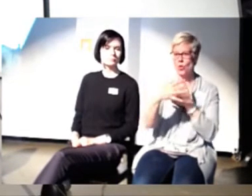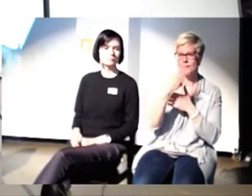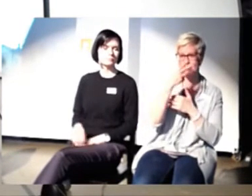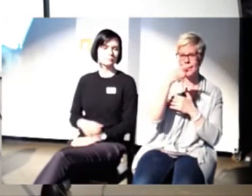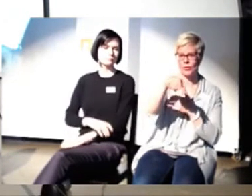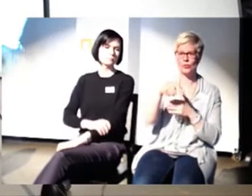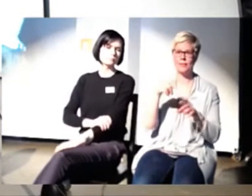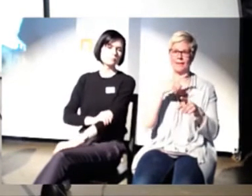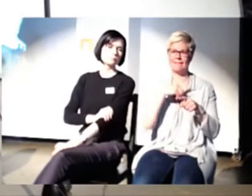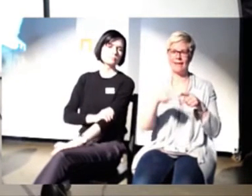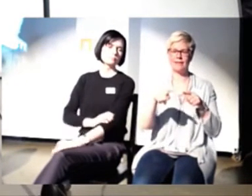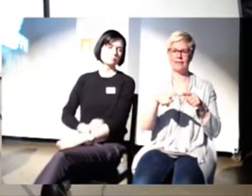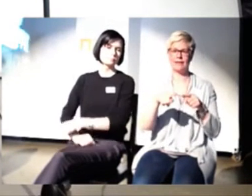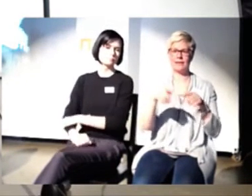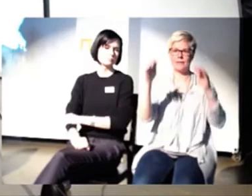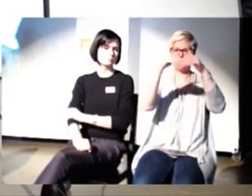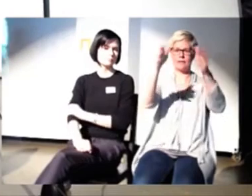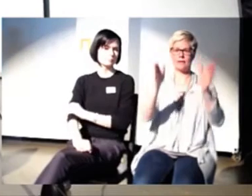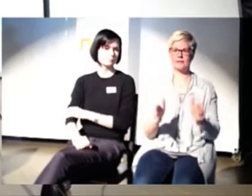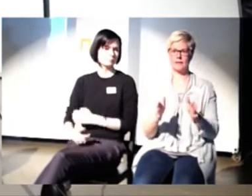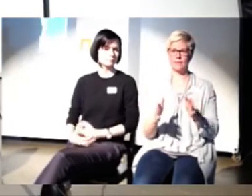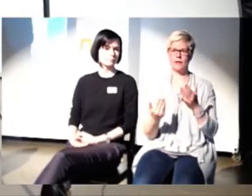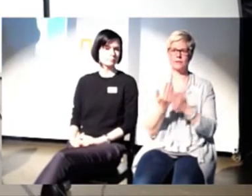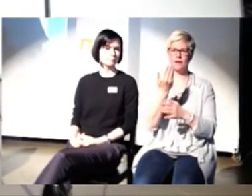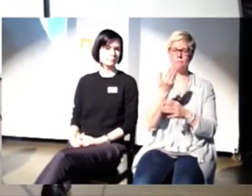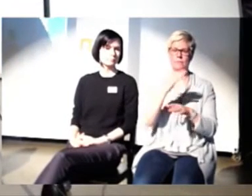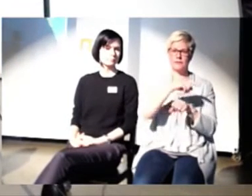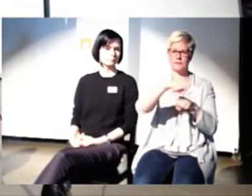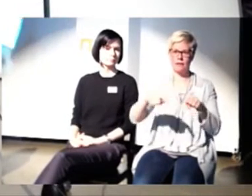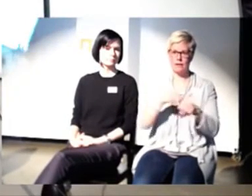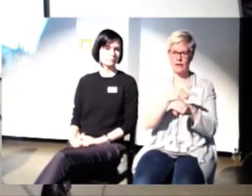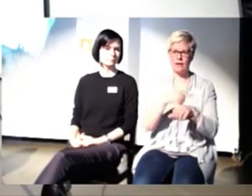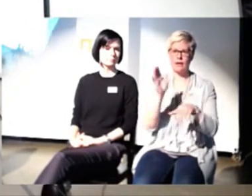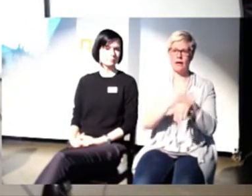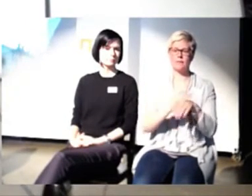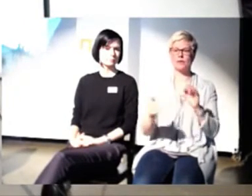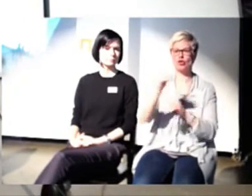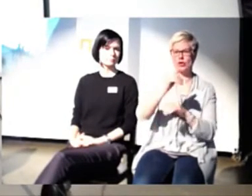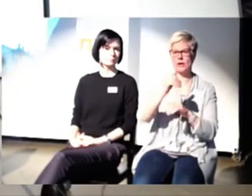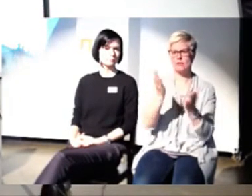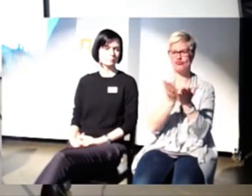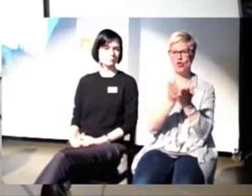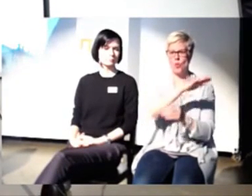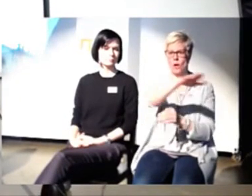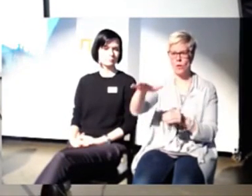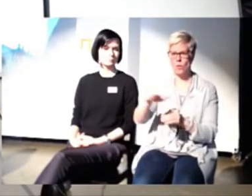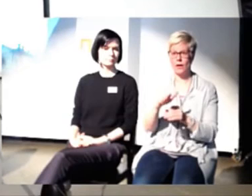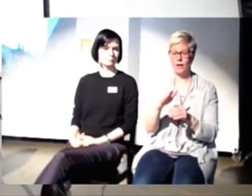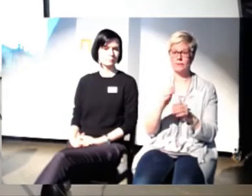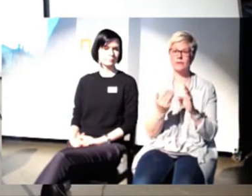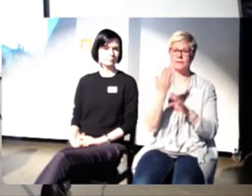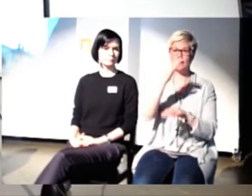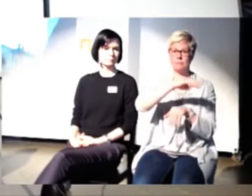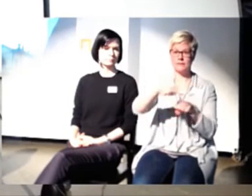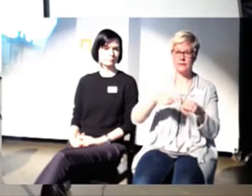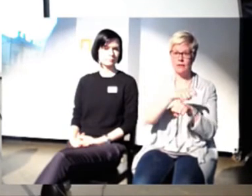keltainen rakennus tuolla Tammisaaren Novia-ammattikorkeakoulun alueella, Tammisaaren kaupungissa. Tämmöinen